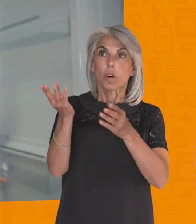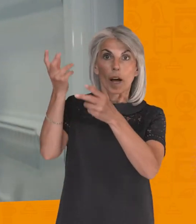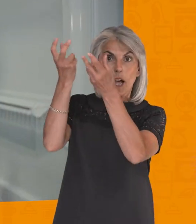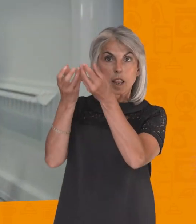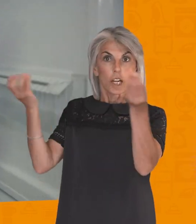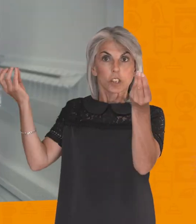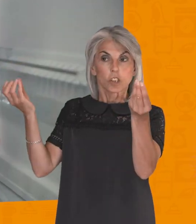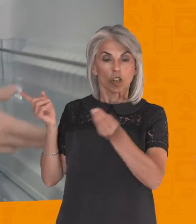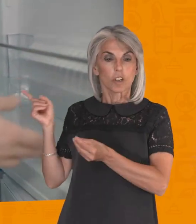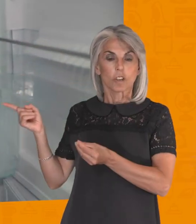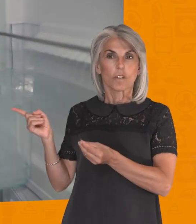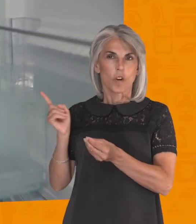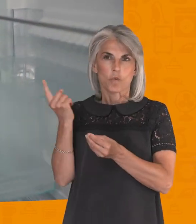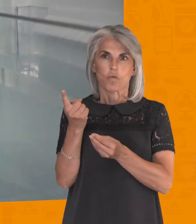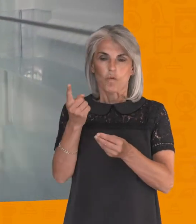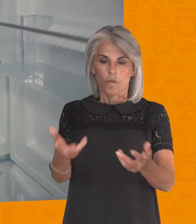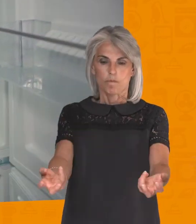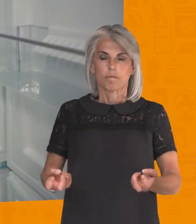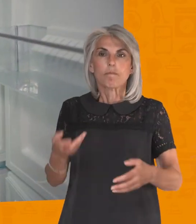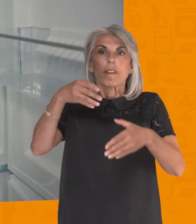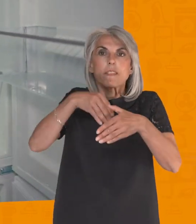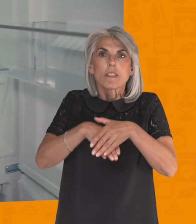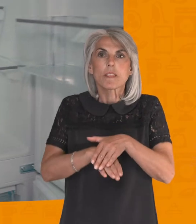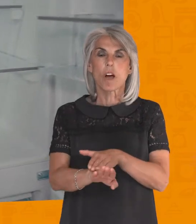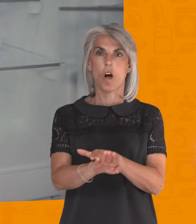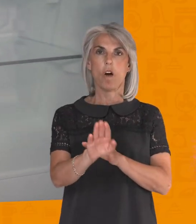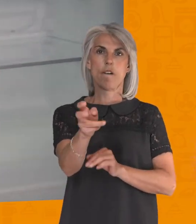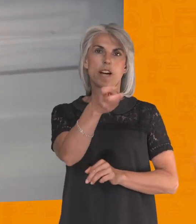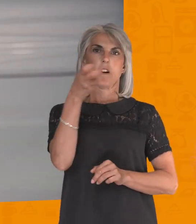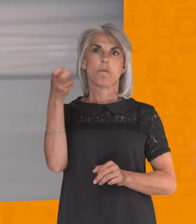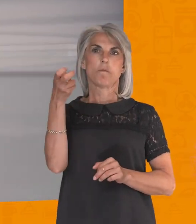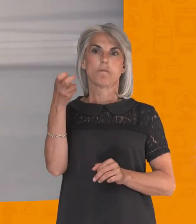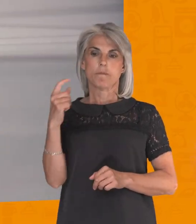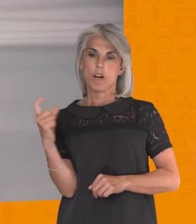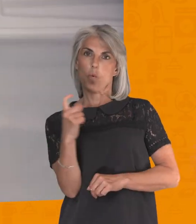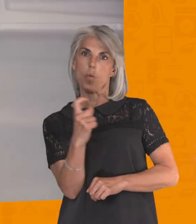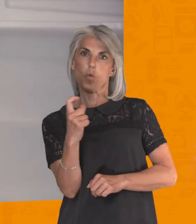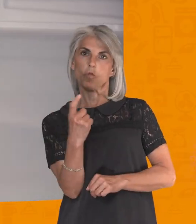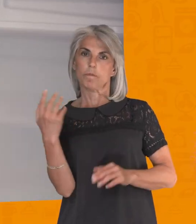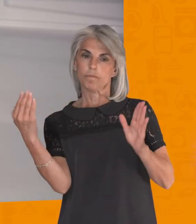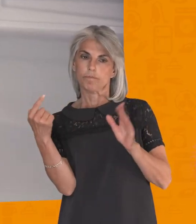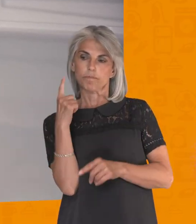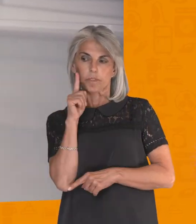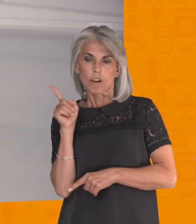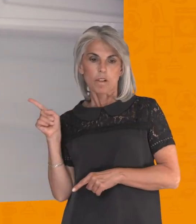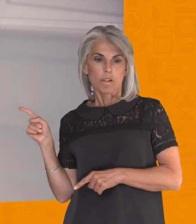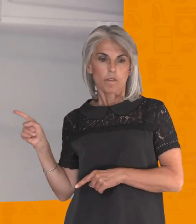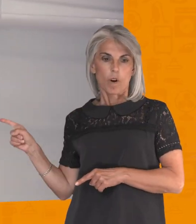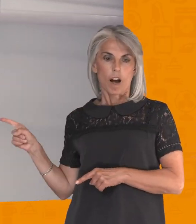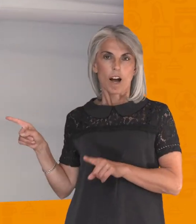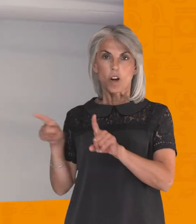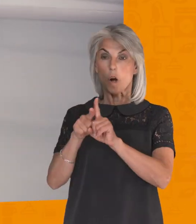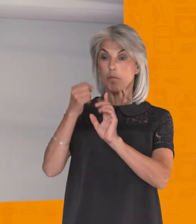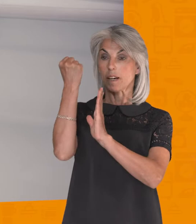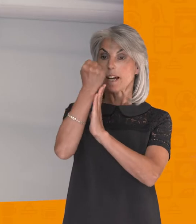la plupart du temps elles se trouvent dans votre frigo à gauche vous avez la carte d'identité